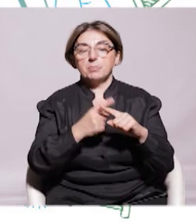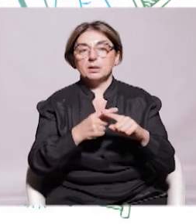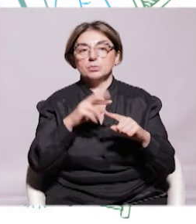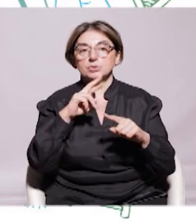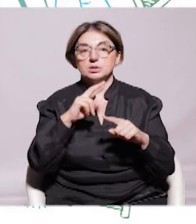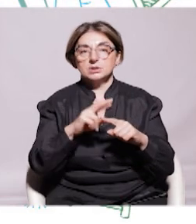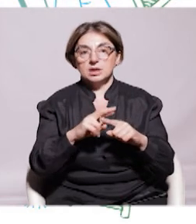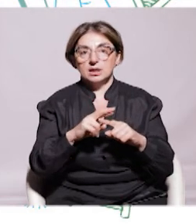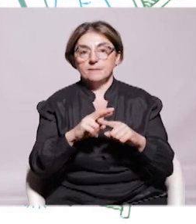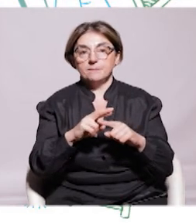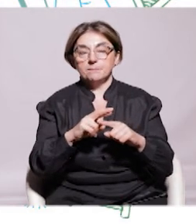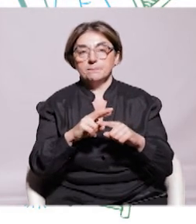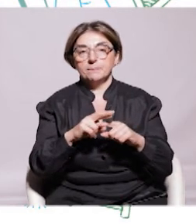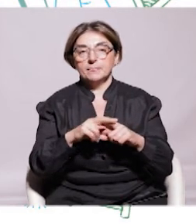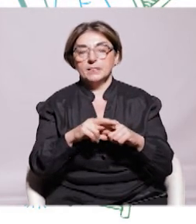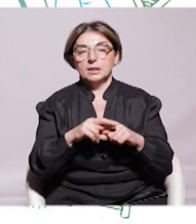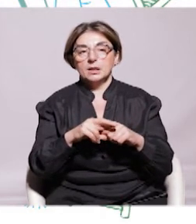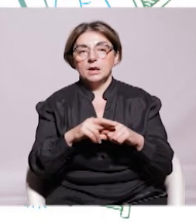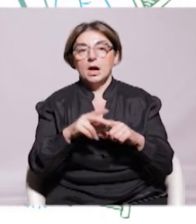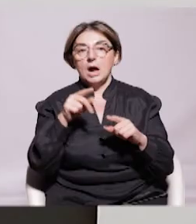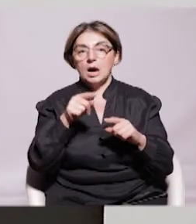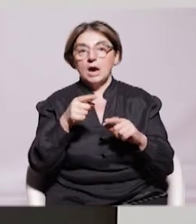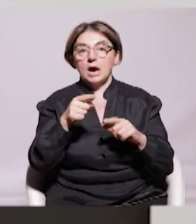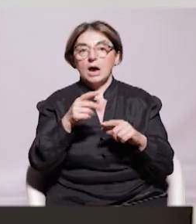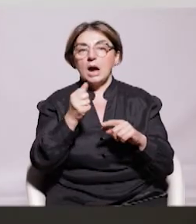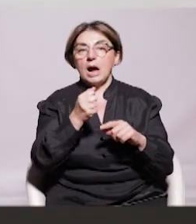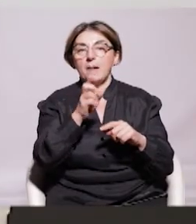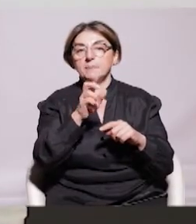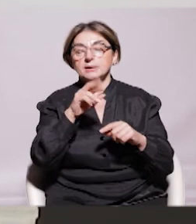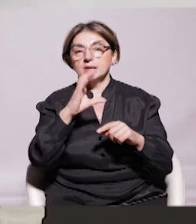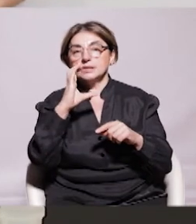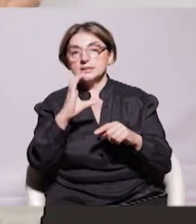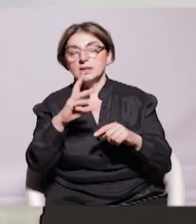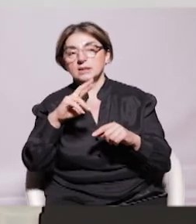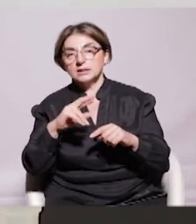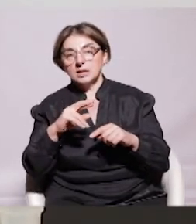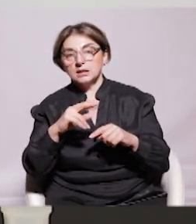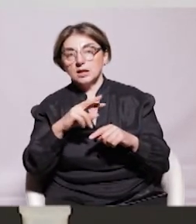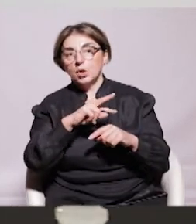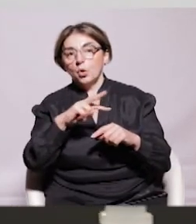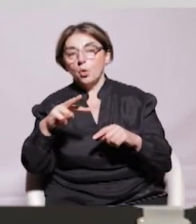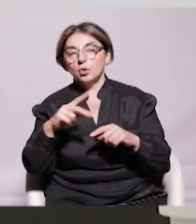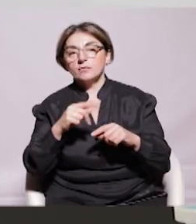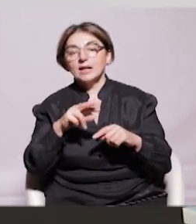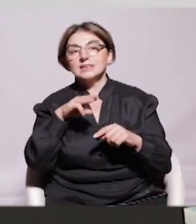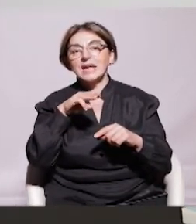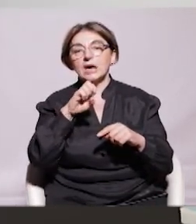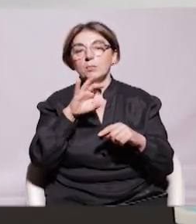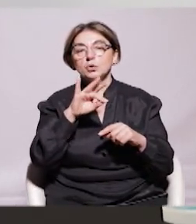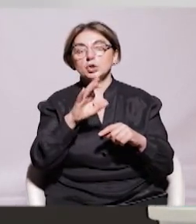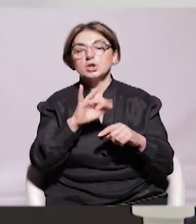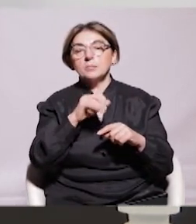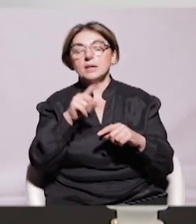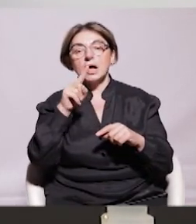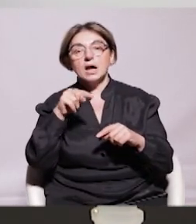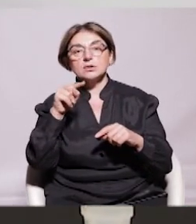C პლუს D და აქ A, B, C და D არის სტექიომეტრიული